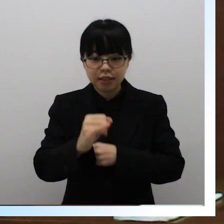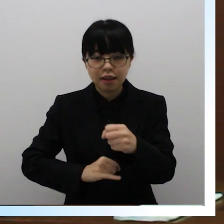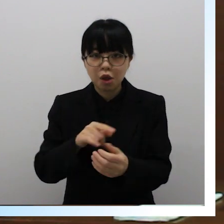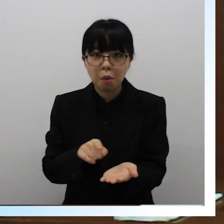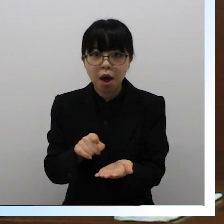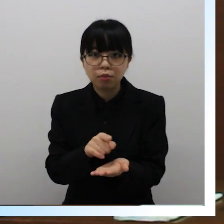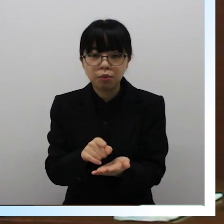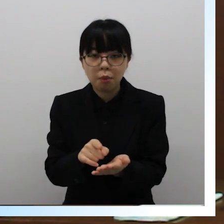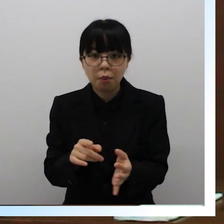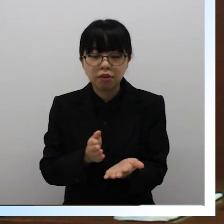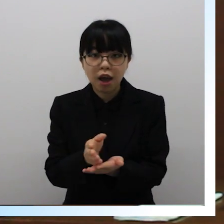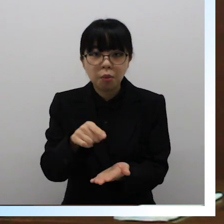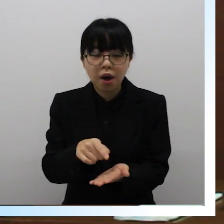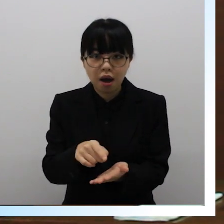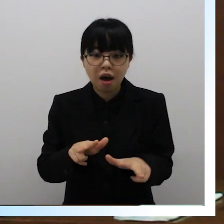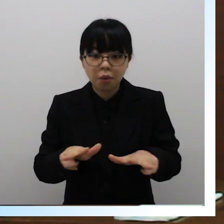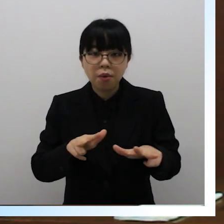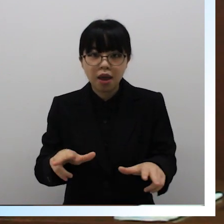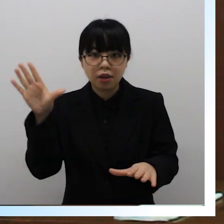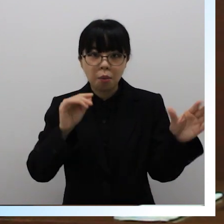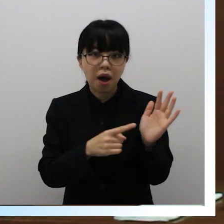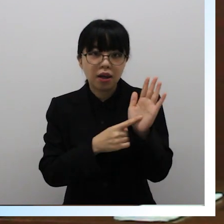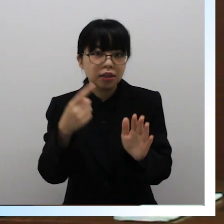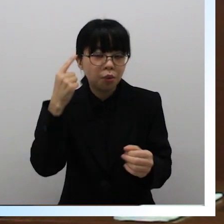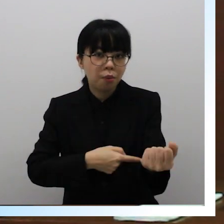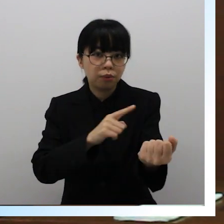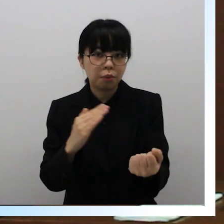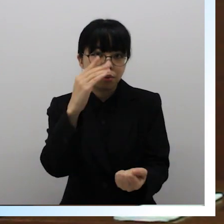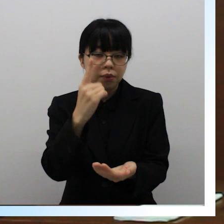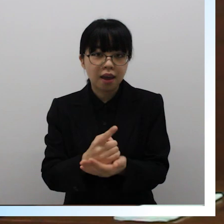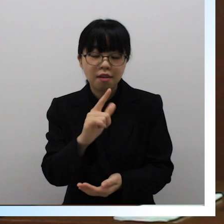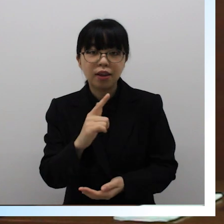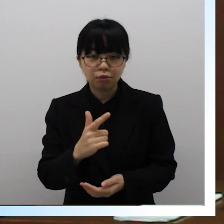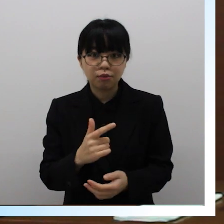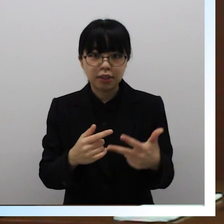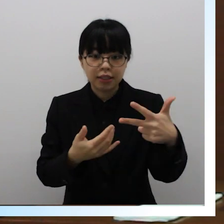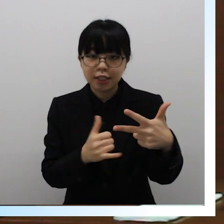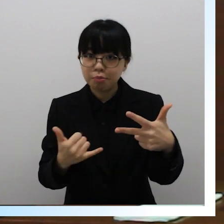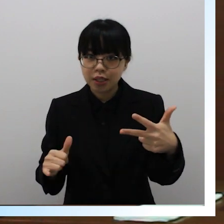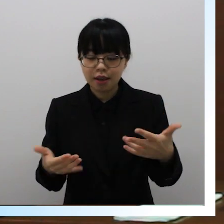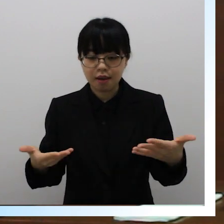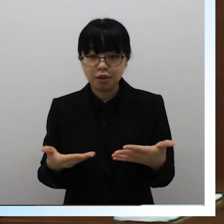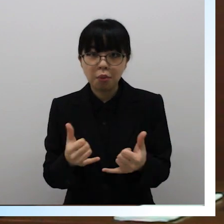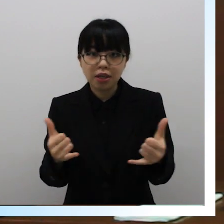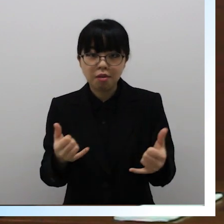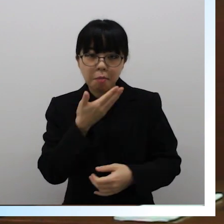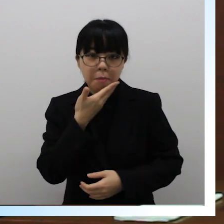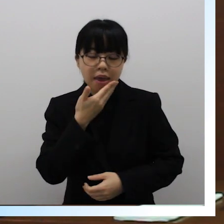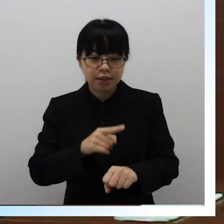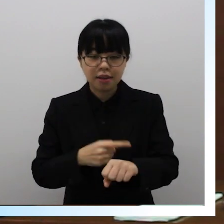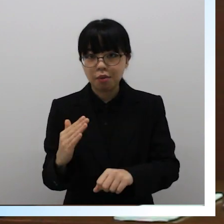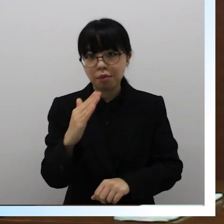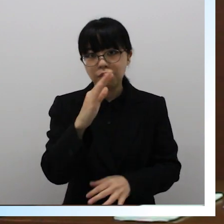く、市民や事業者の利便性の向上にもつながるものと考えており、便利と感じていただけることを期待しております。